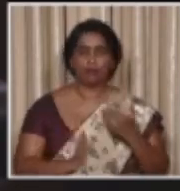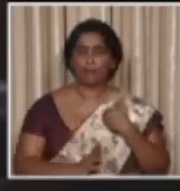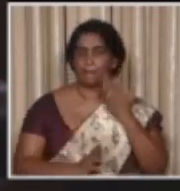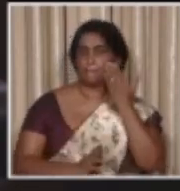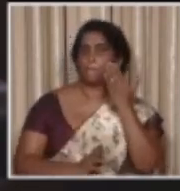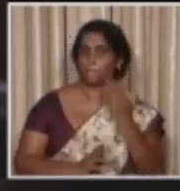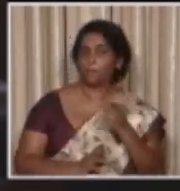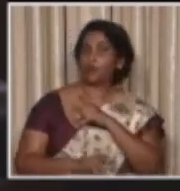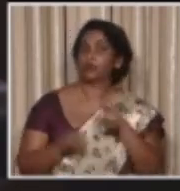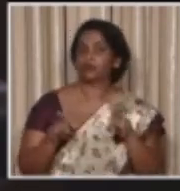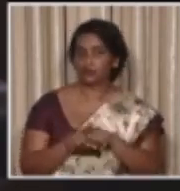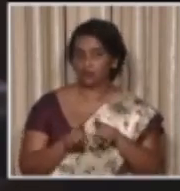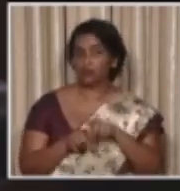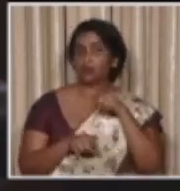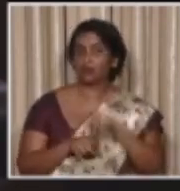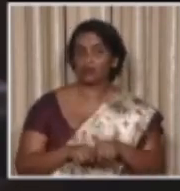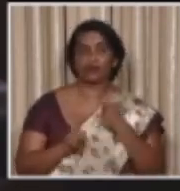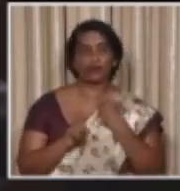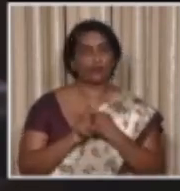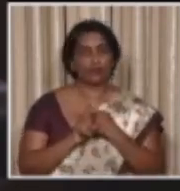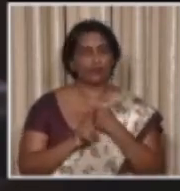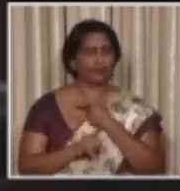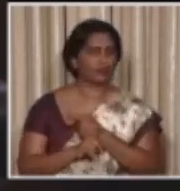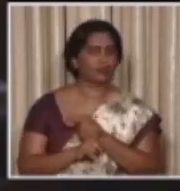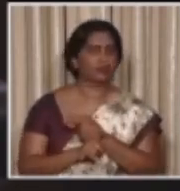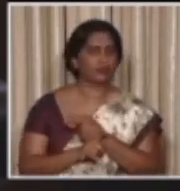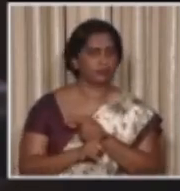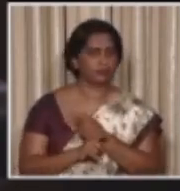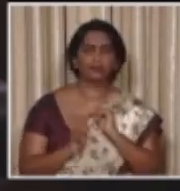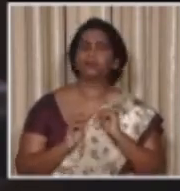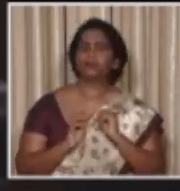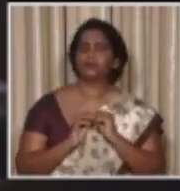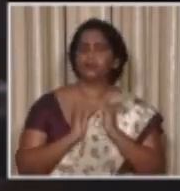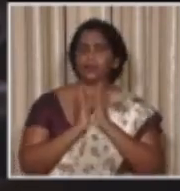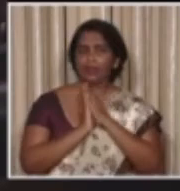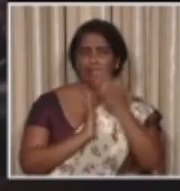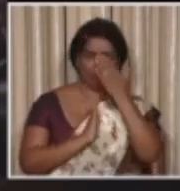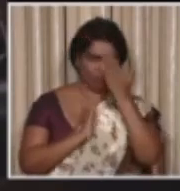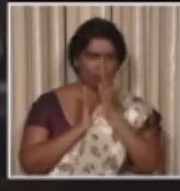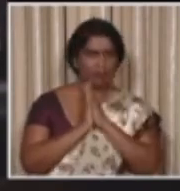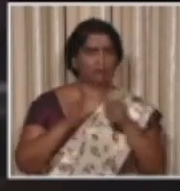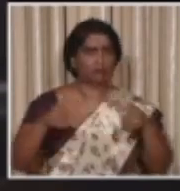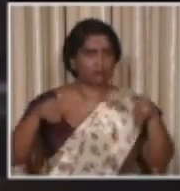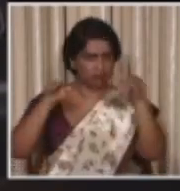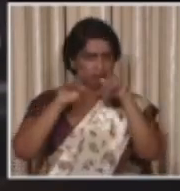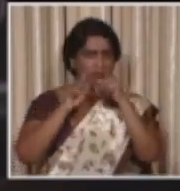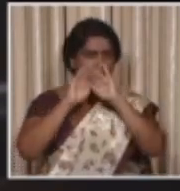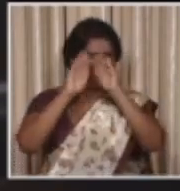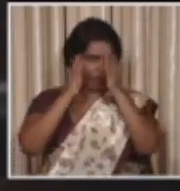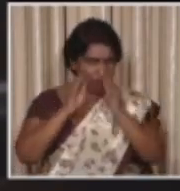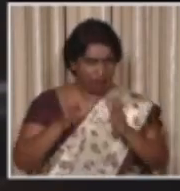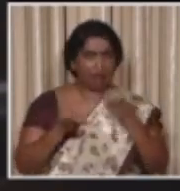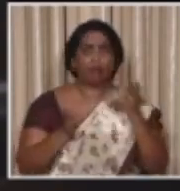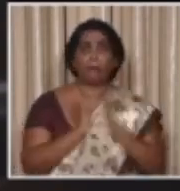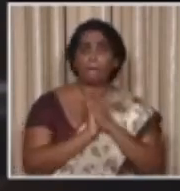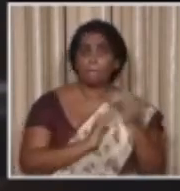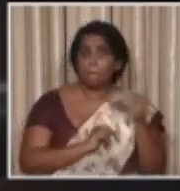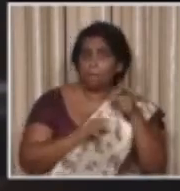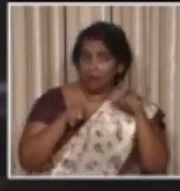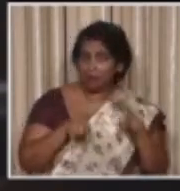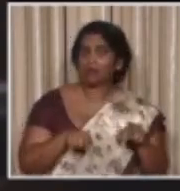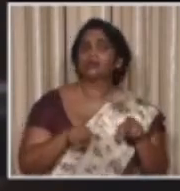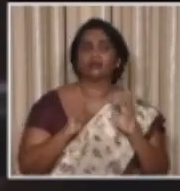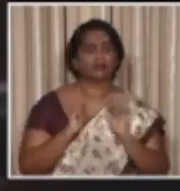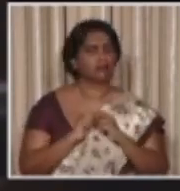இந்த குருந்தன்மலையினுடைய சிவாலயமா விகாரையா என்ற மத இன மோதலை